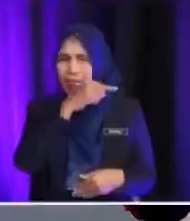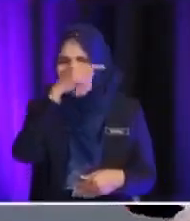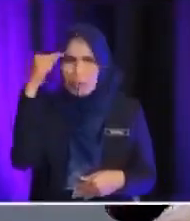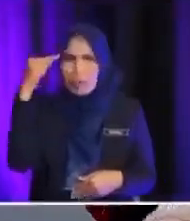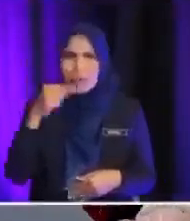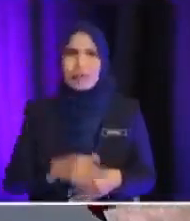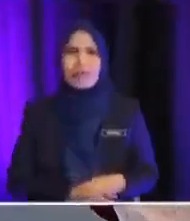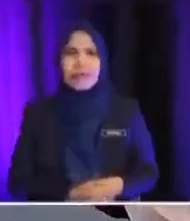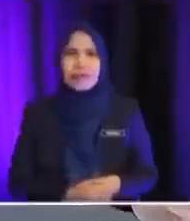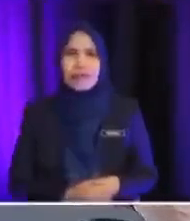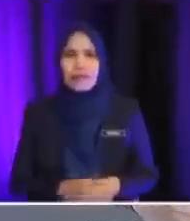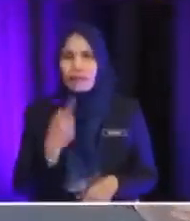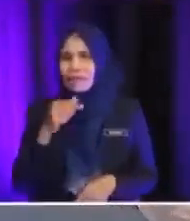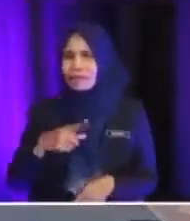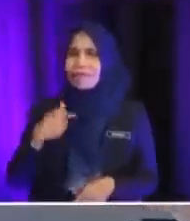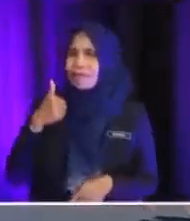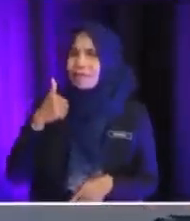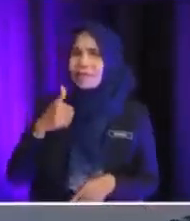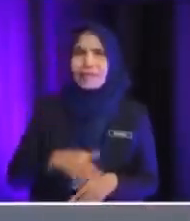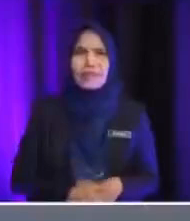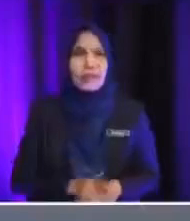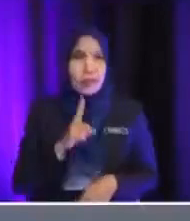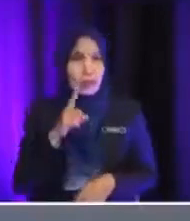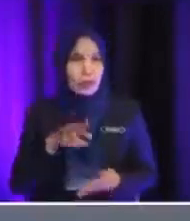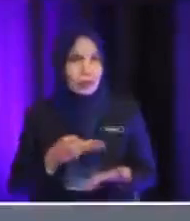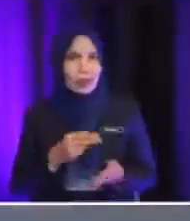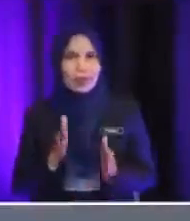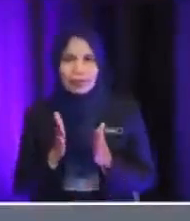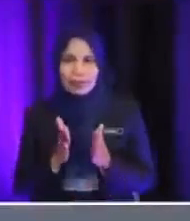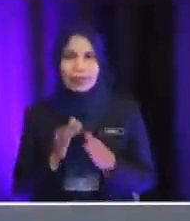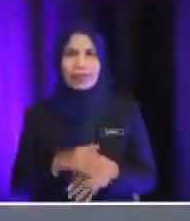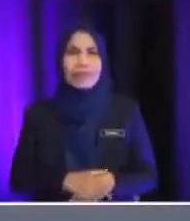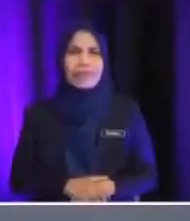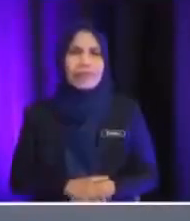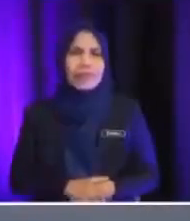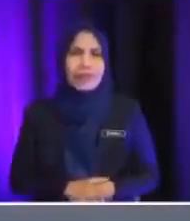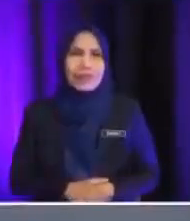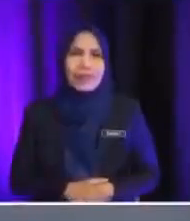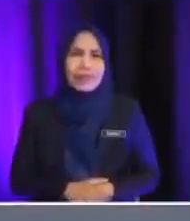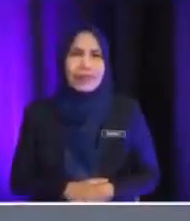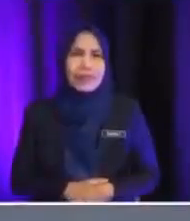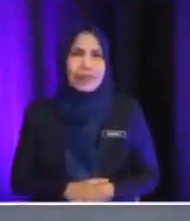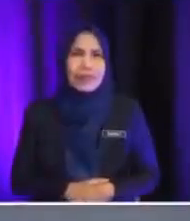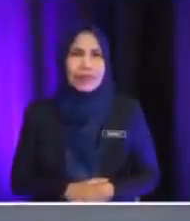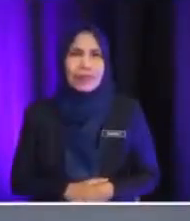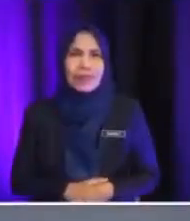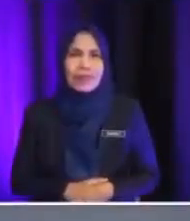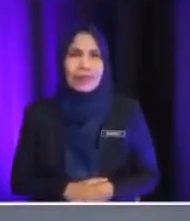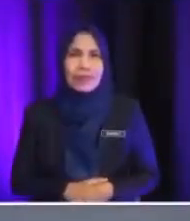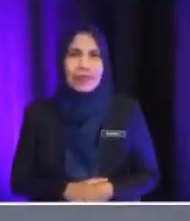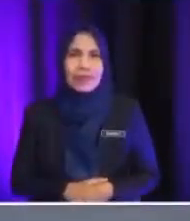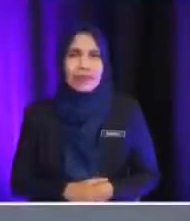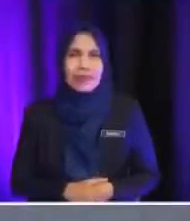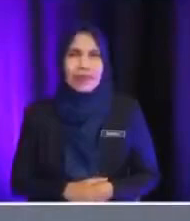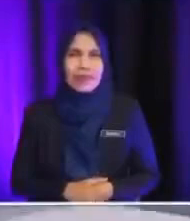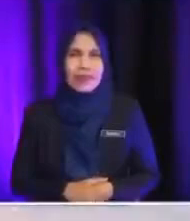kita rasa sedap. Kita perlukan berapa? Satu sudu kecil juga. Ini cikgu eh? Okey. Ya, betul. Ni kalau terlebih tak apa ke